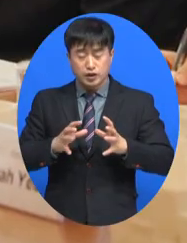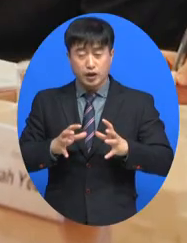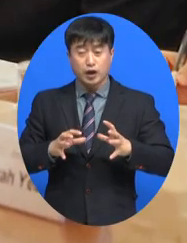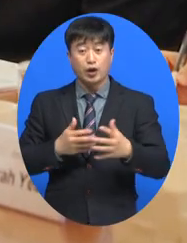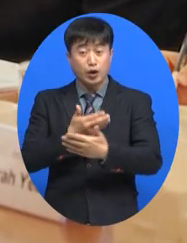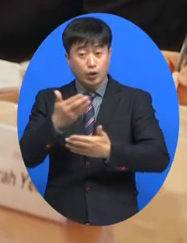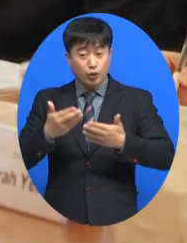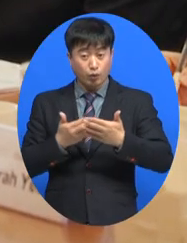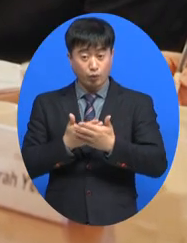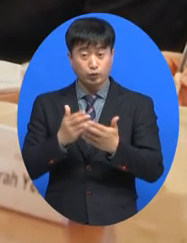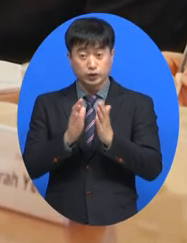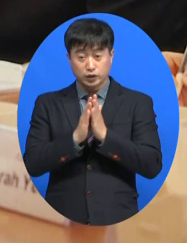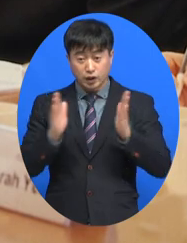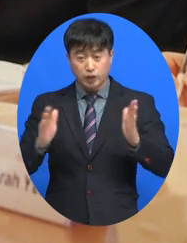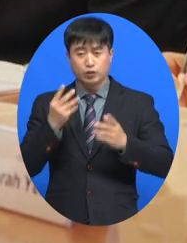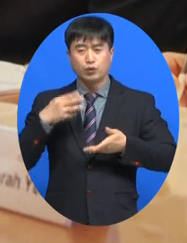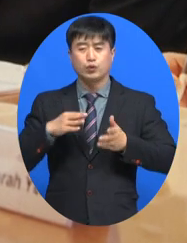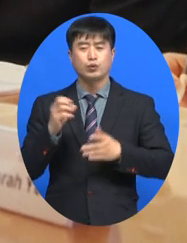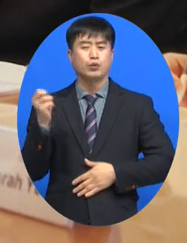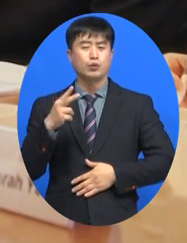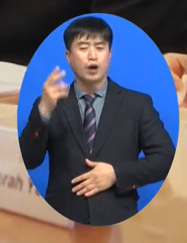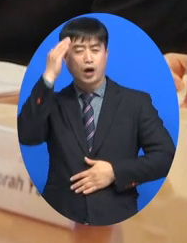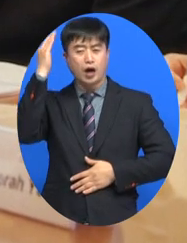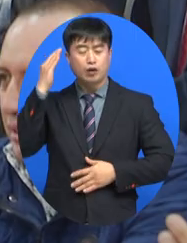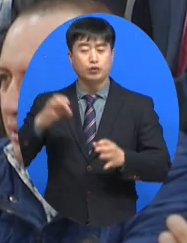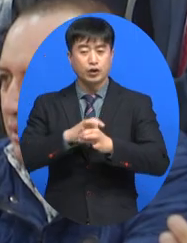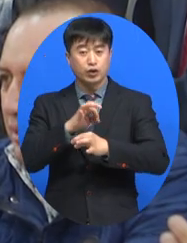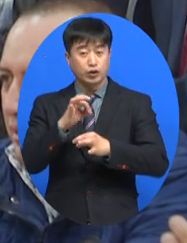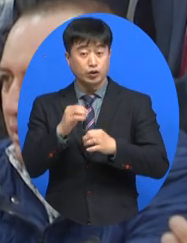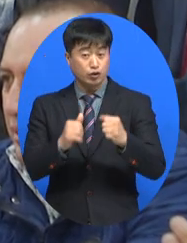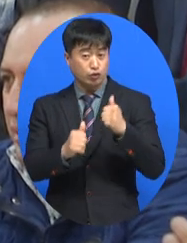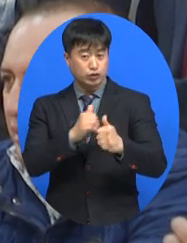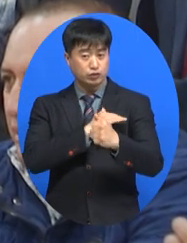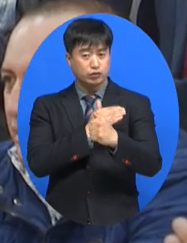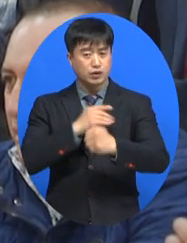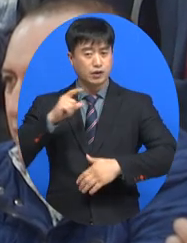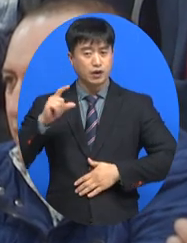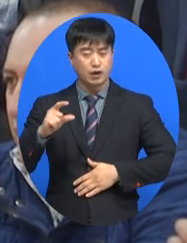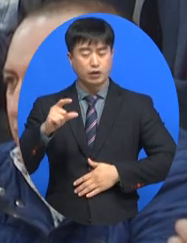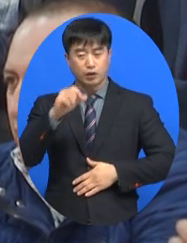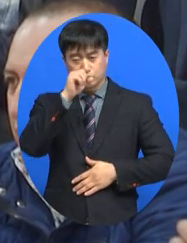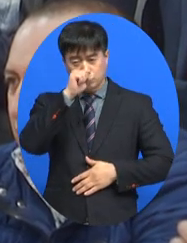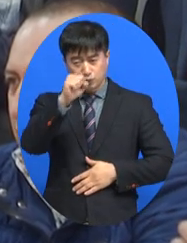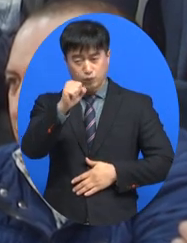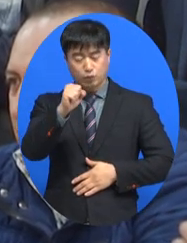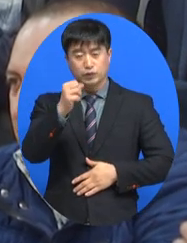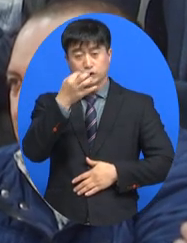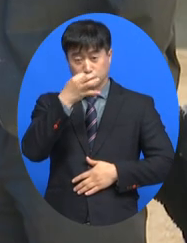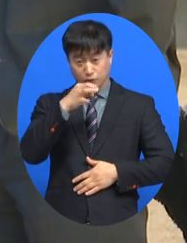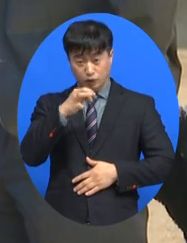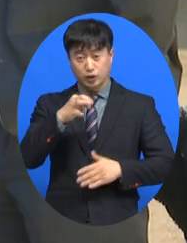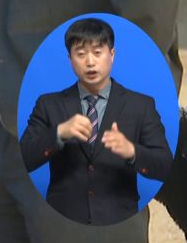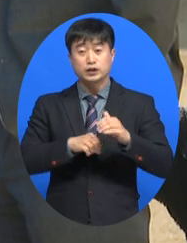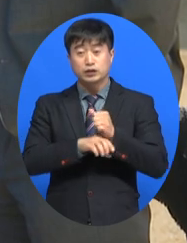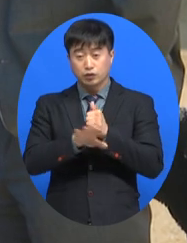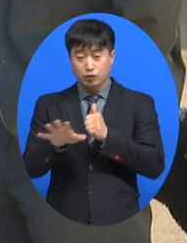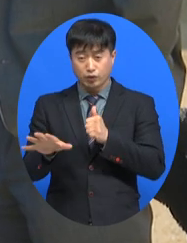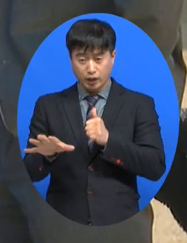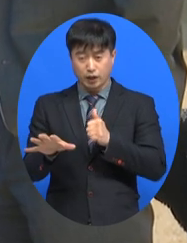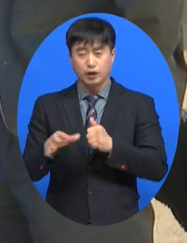교류 광폭 행보의 시동이 경기도는 물론 국내 경쟁력 강화에도 긍정적인 영향을